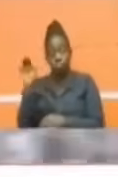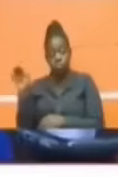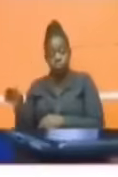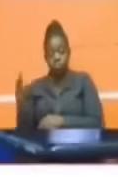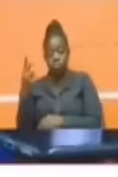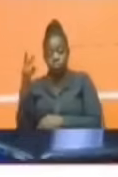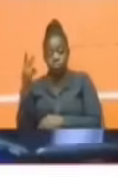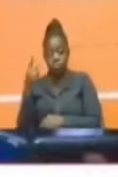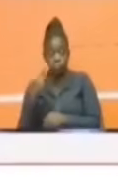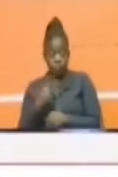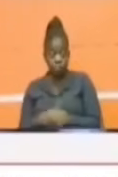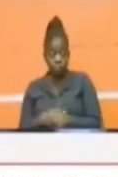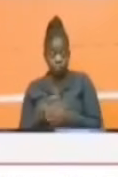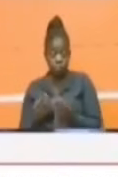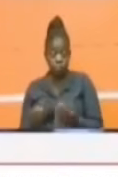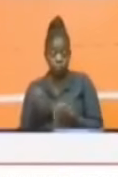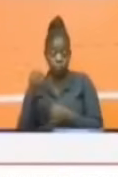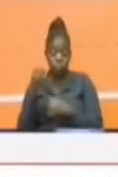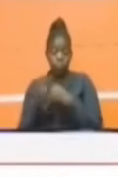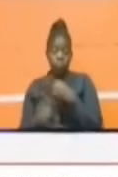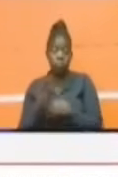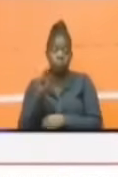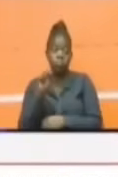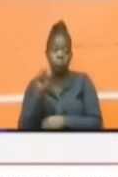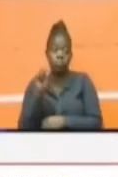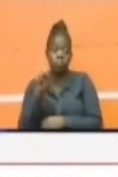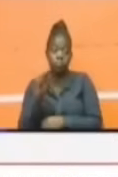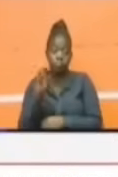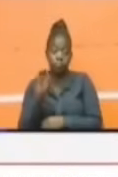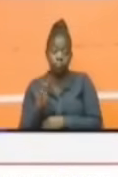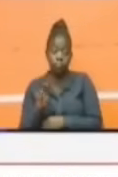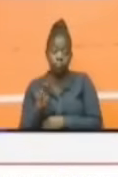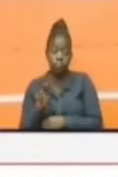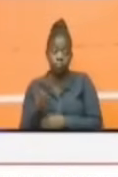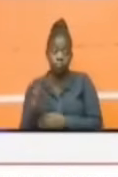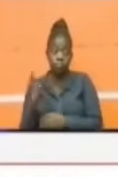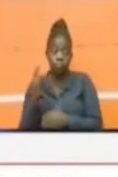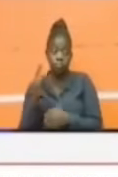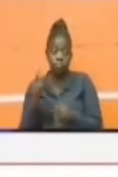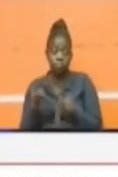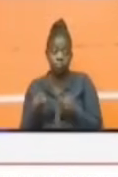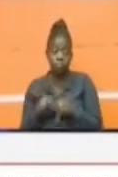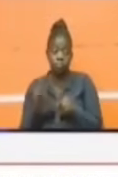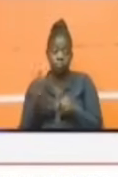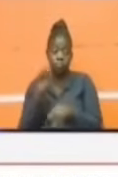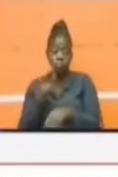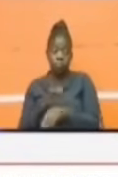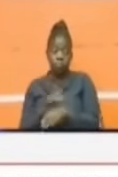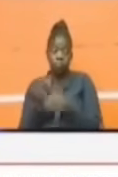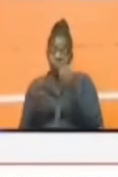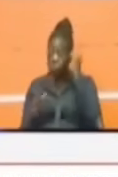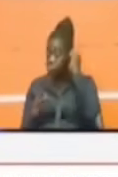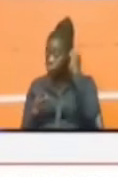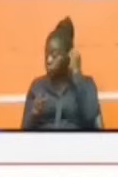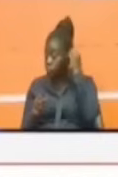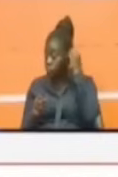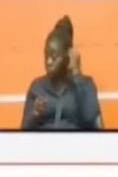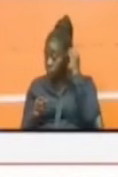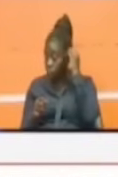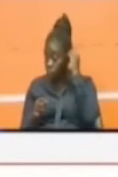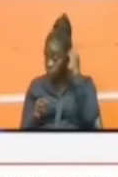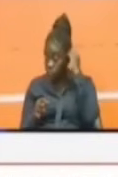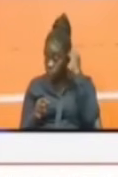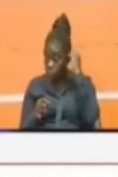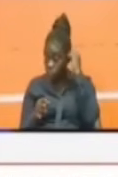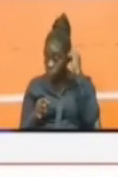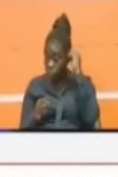emirundi ebiri. Tukyakoma Namanve kubanga section e Namanve okutuuka emukono naye kyakolera bweneba ewedde then treini